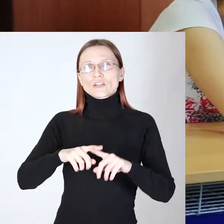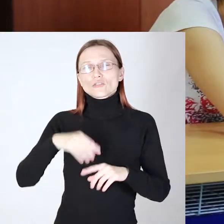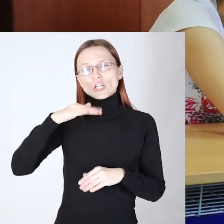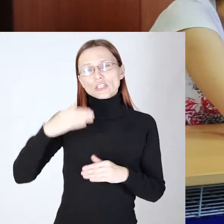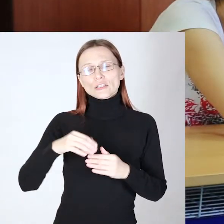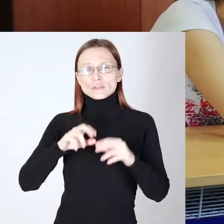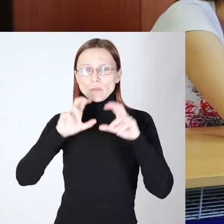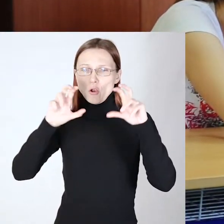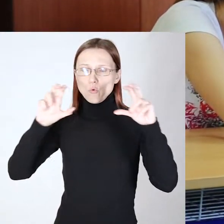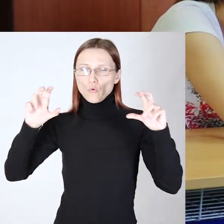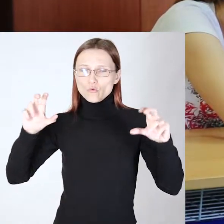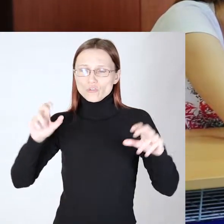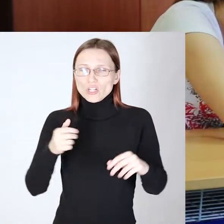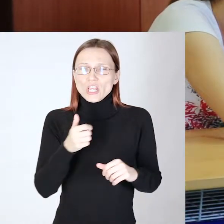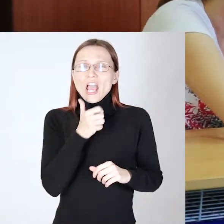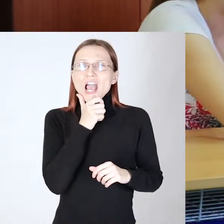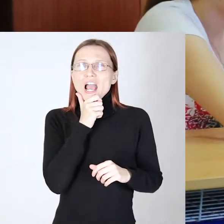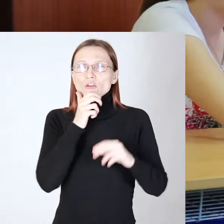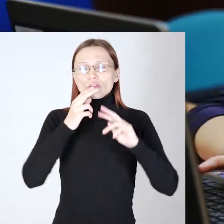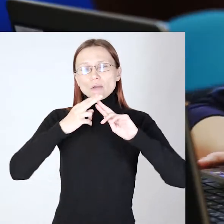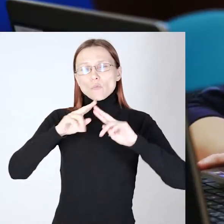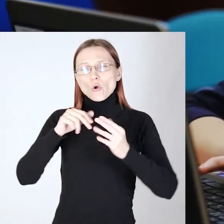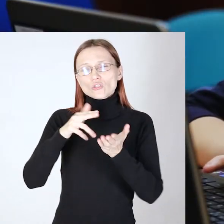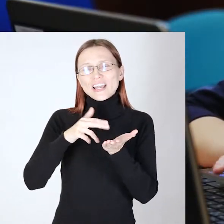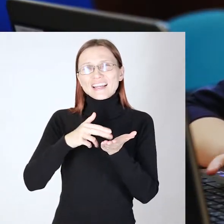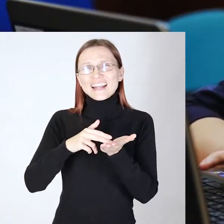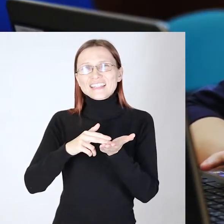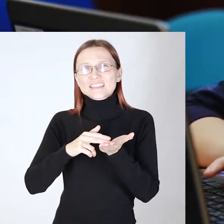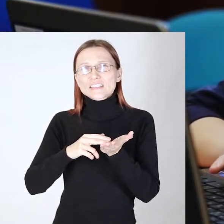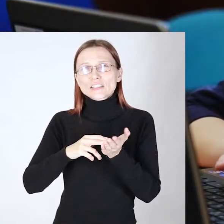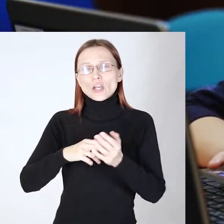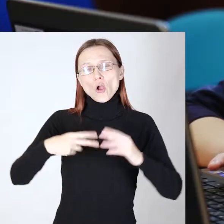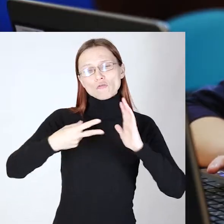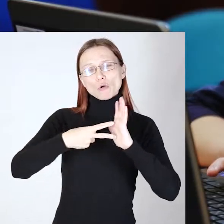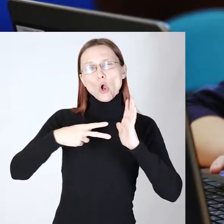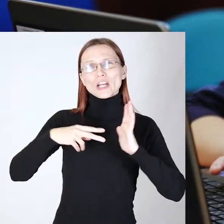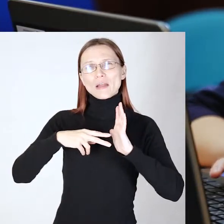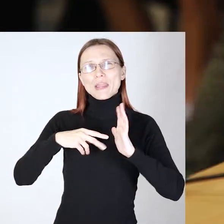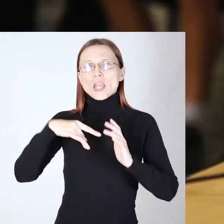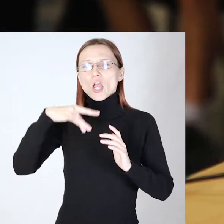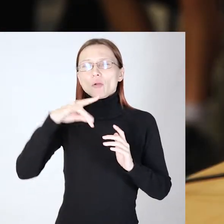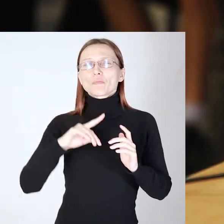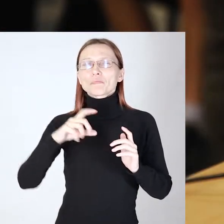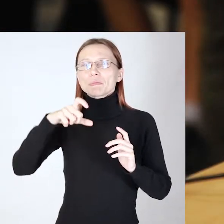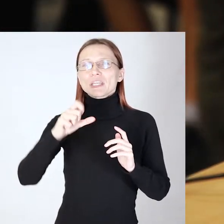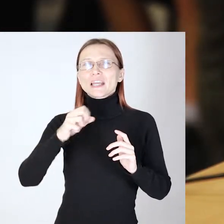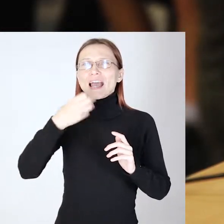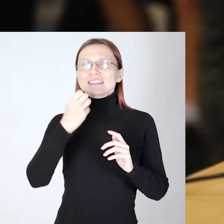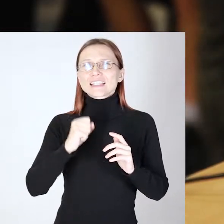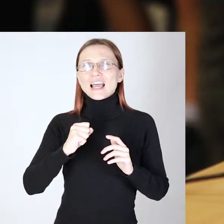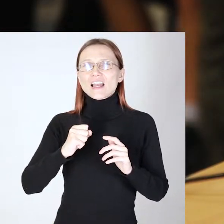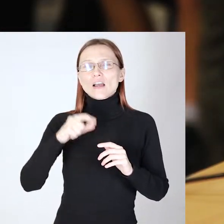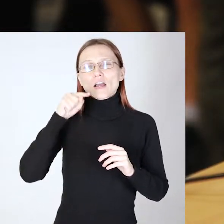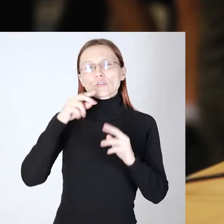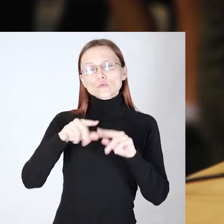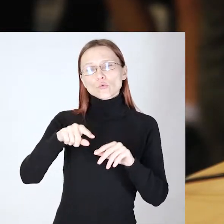obrázkami v programe Picasso, ktorý má rozličné funkcie na upravu fotografií a je možné tu vytvárať i koláže.